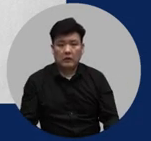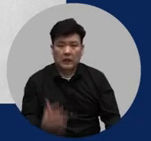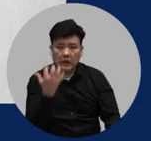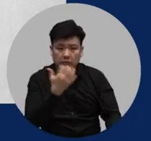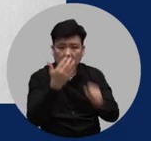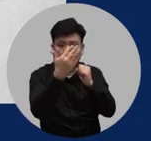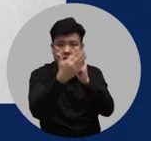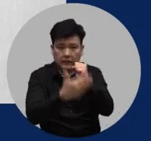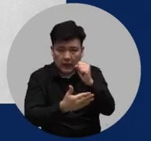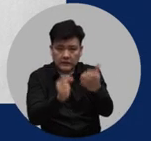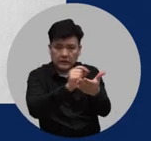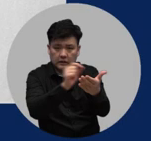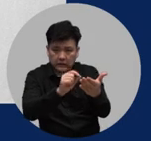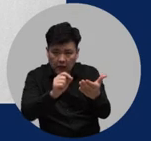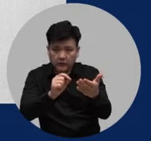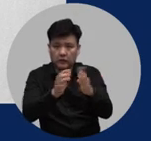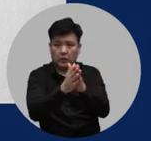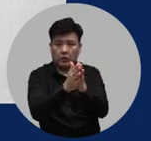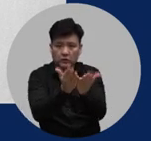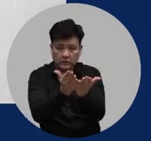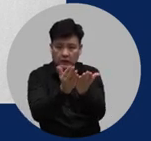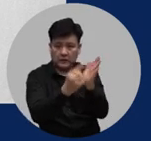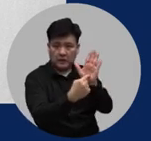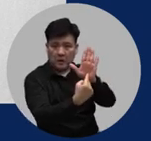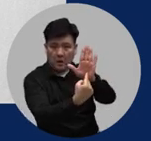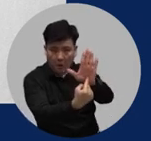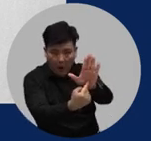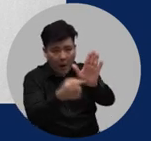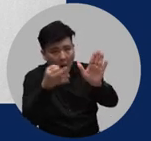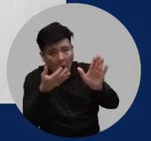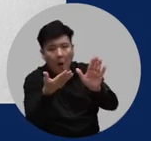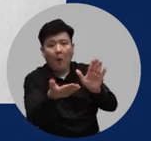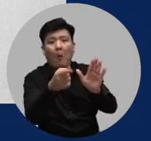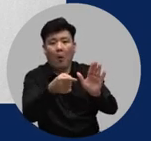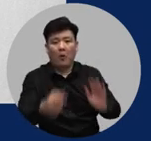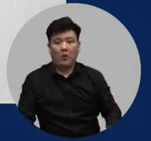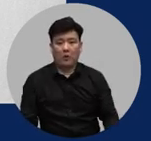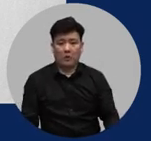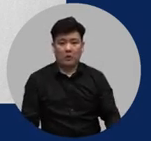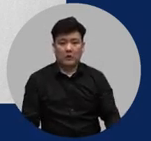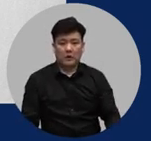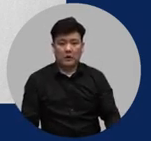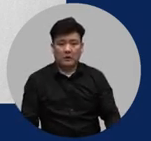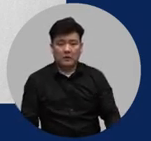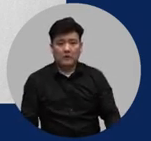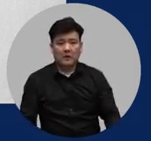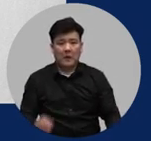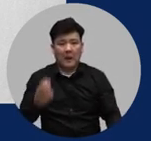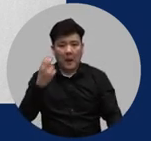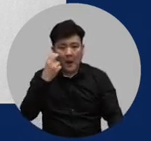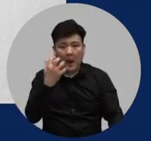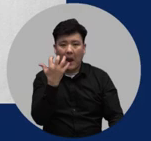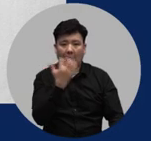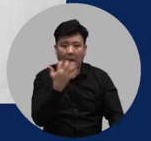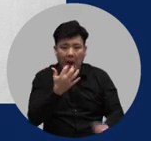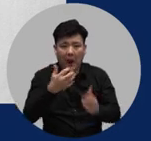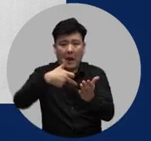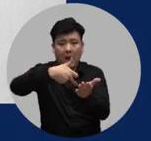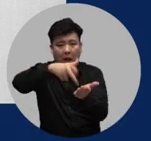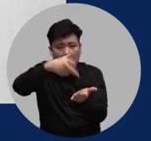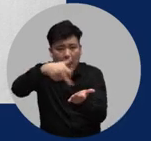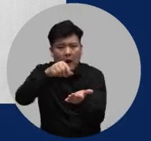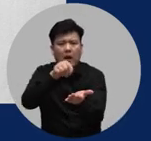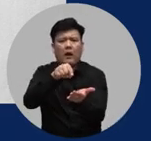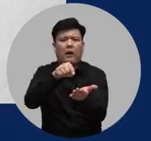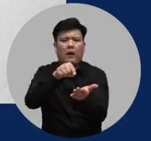음란한 사진, 낙서, 출판물 등을 게시하거나 보여주는 경우, 야한 농담 시리즈를 메신저로